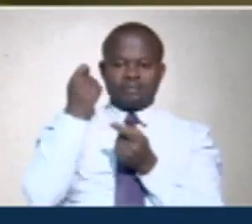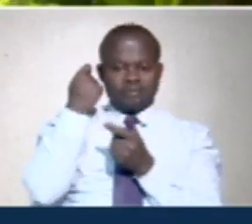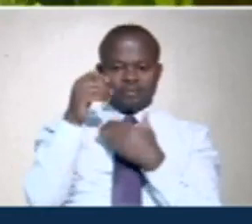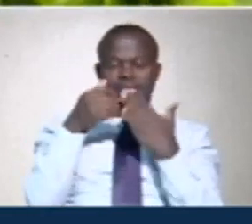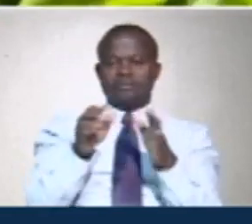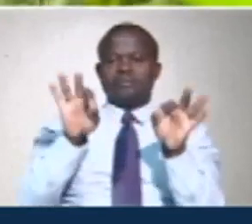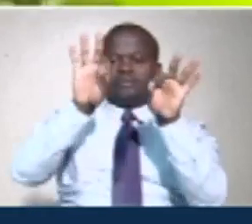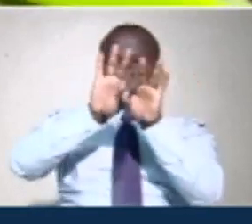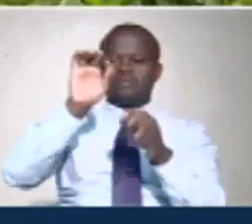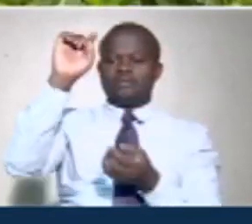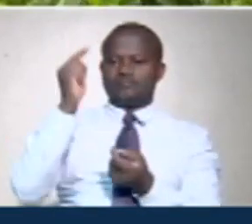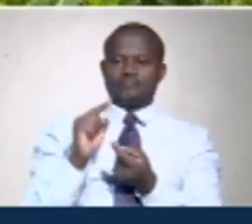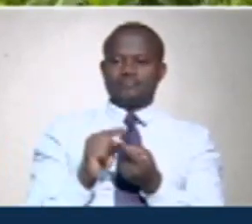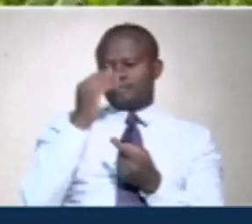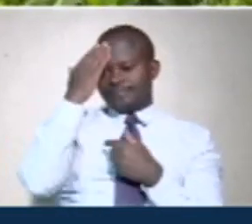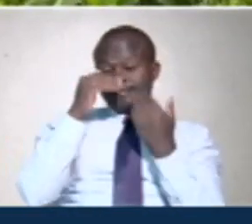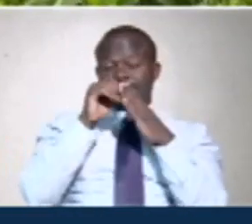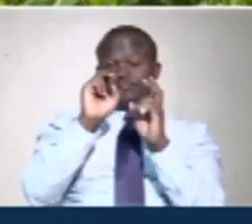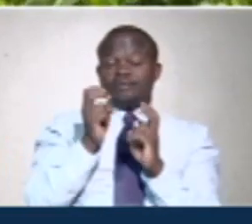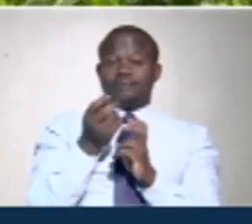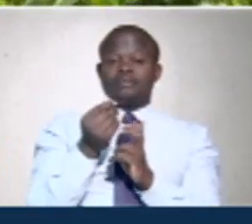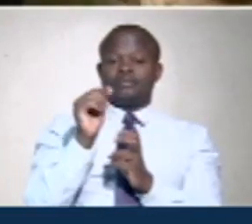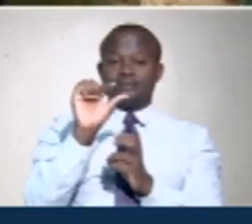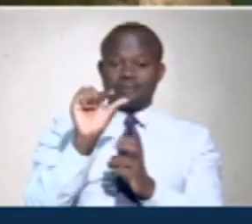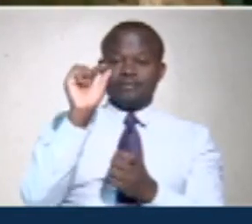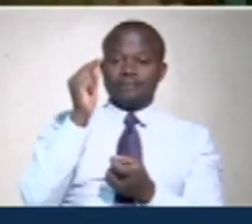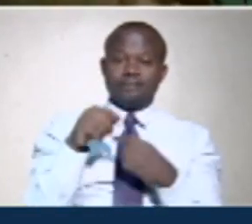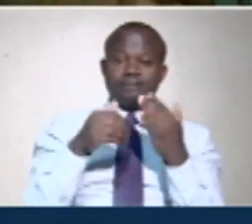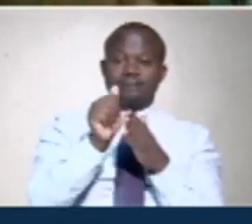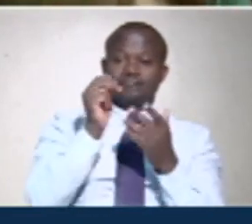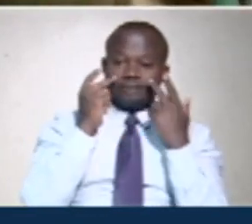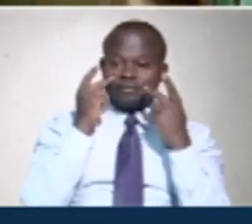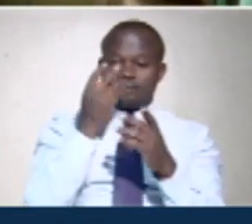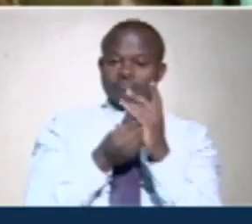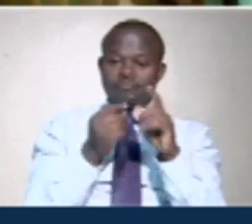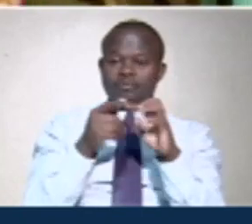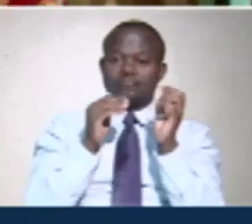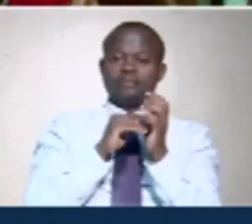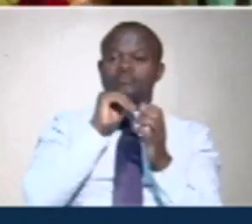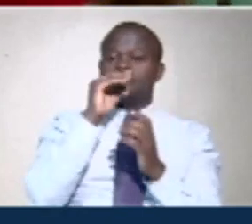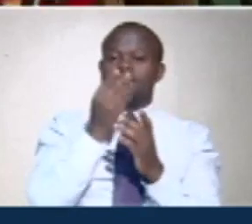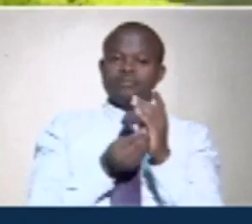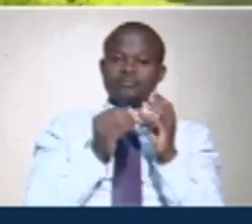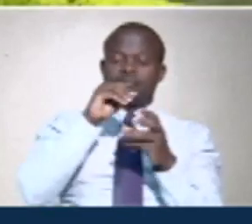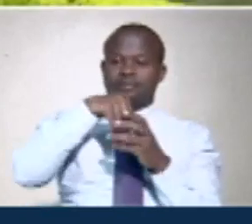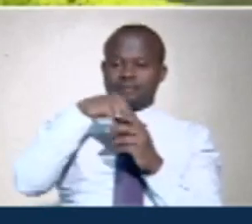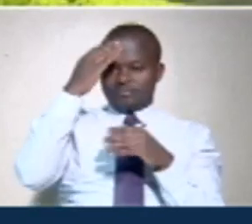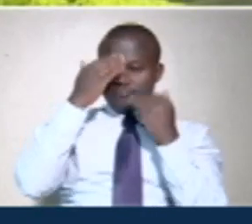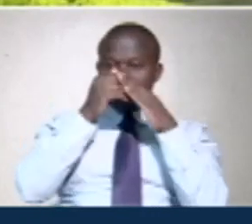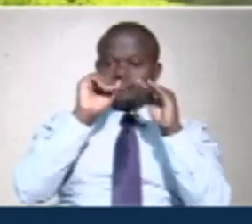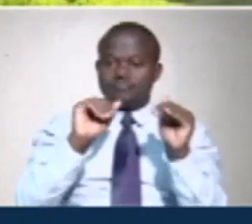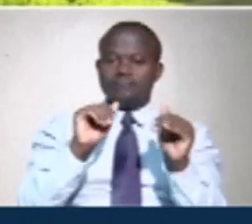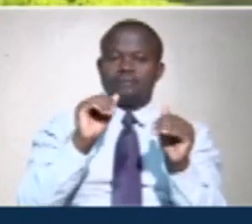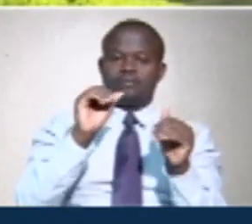byari kuba byaramanutse. Kubera ko nyine ari gakeya bimanuka ubwo nyine bo barabona ko bahombye ariko nta gihombo kirimo kuko